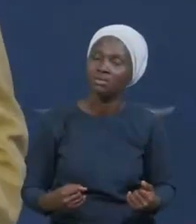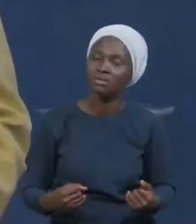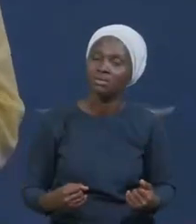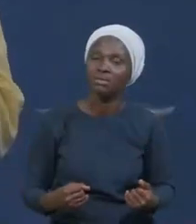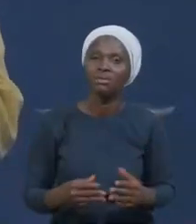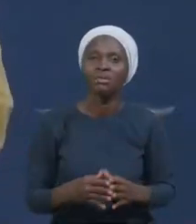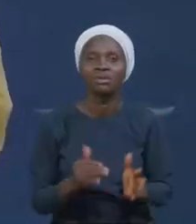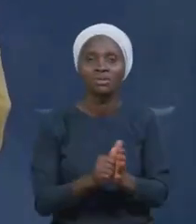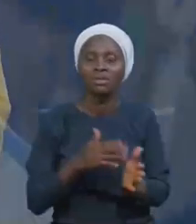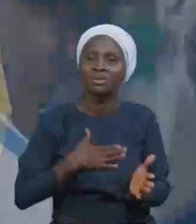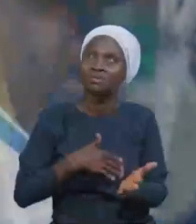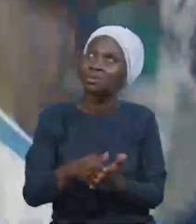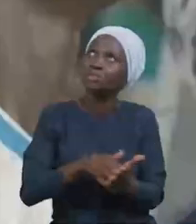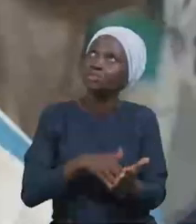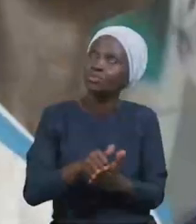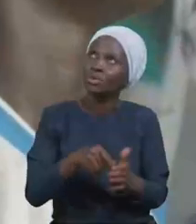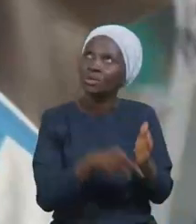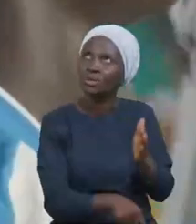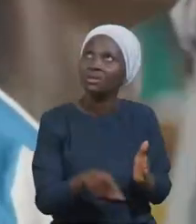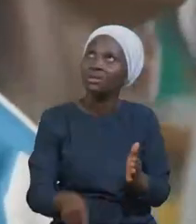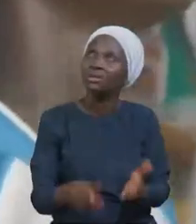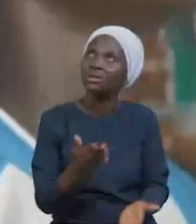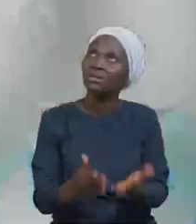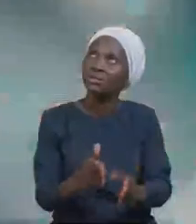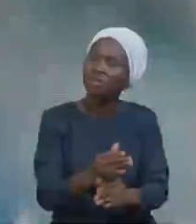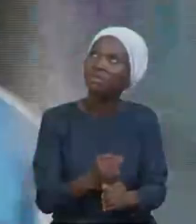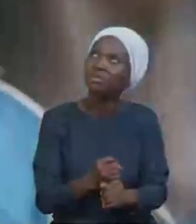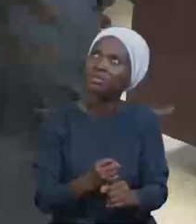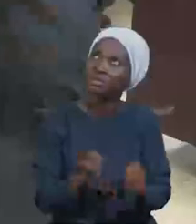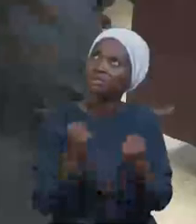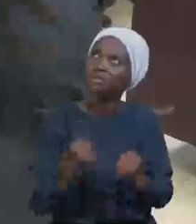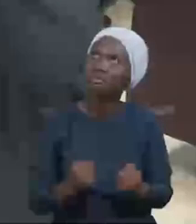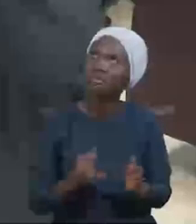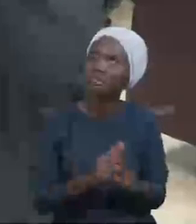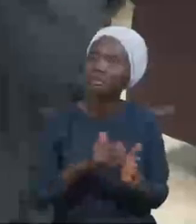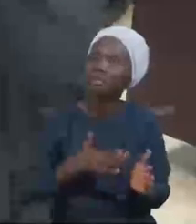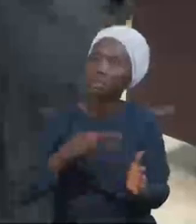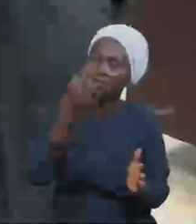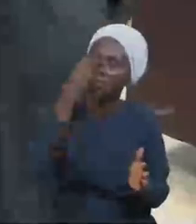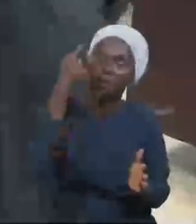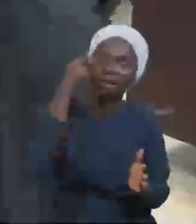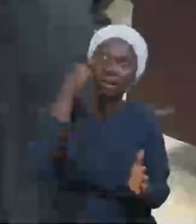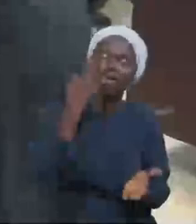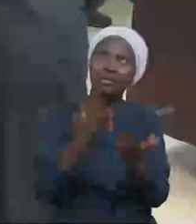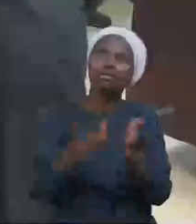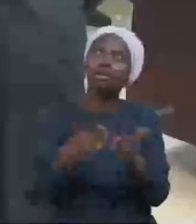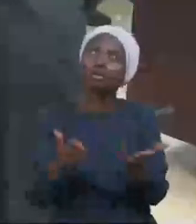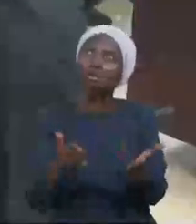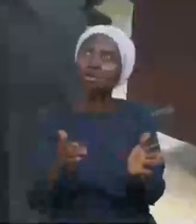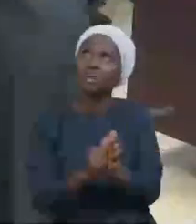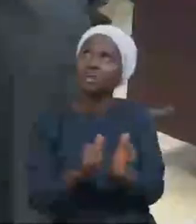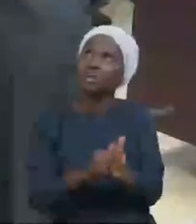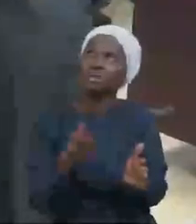Que mon pied paralysé retrouve, pour que mes yeux aveugles s'ouvrent, pour que